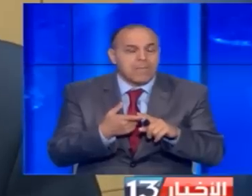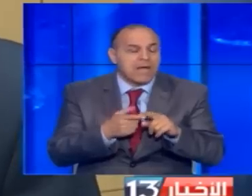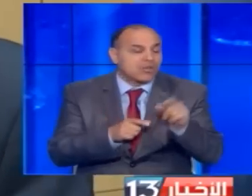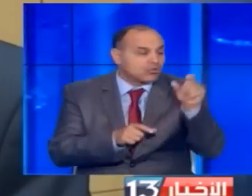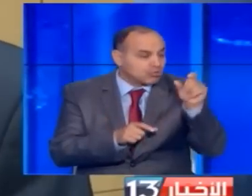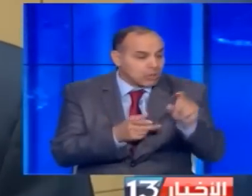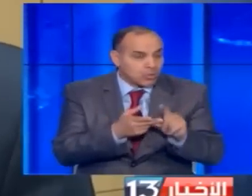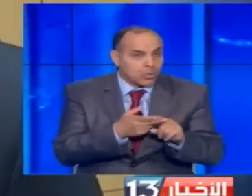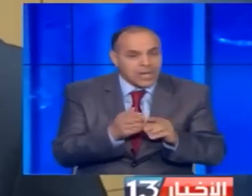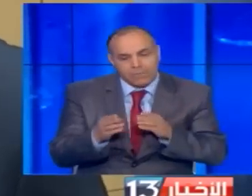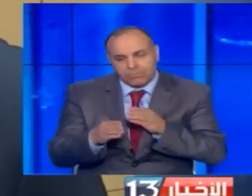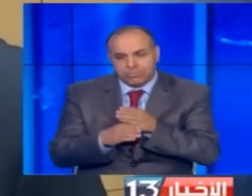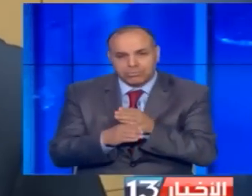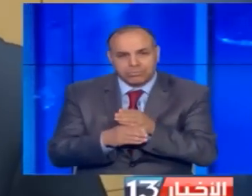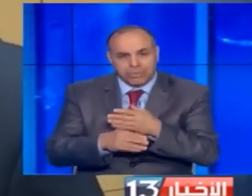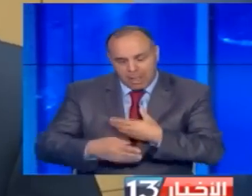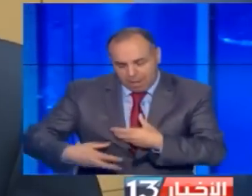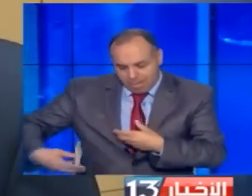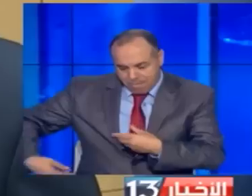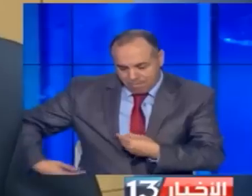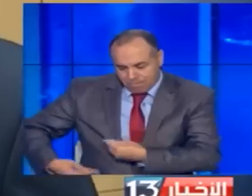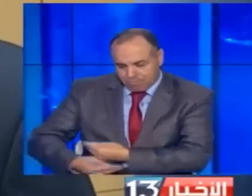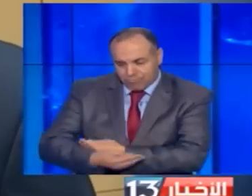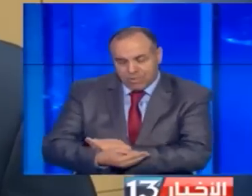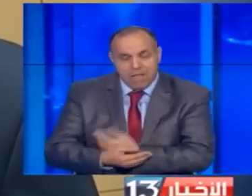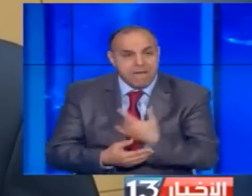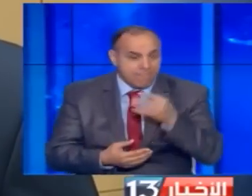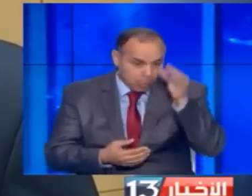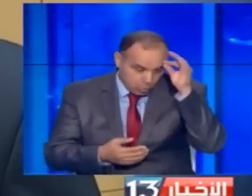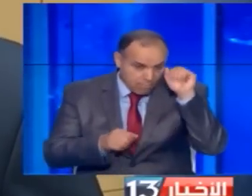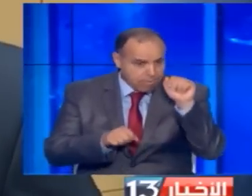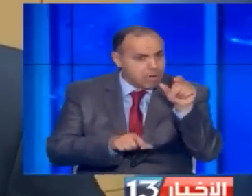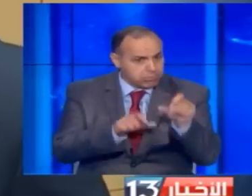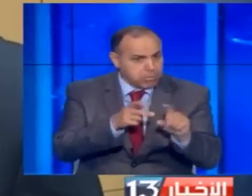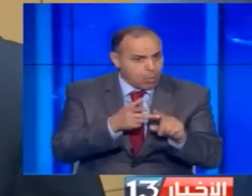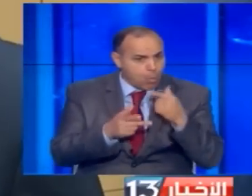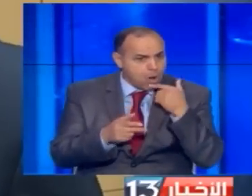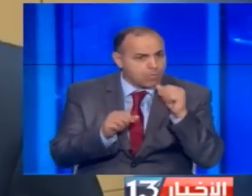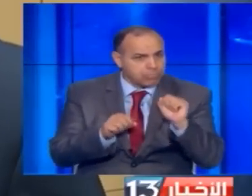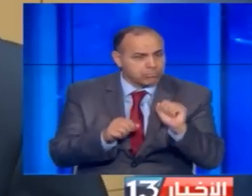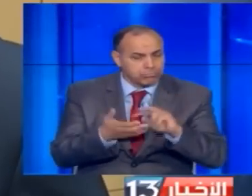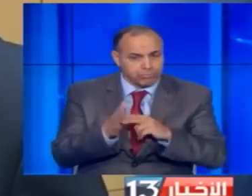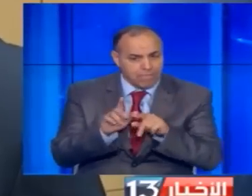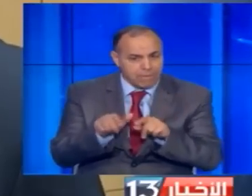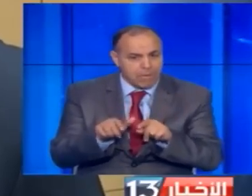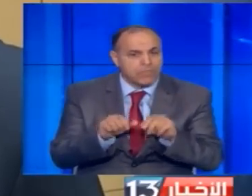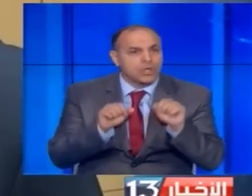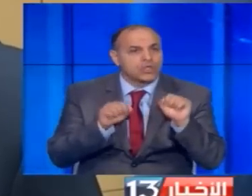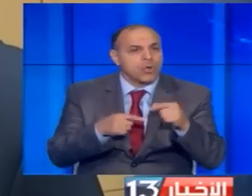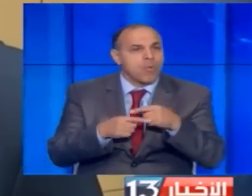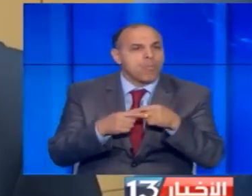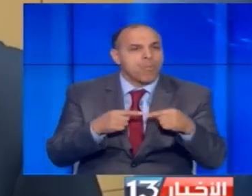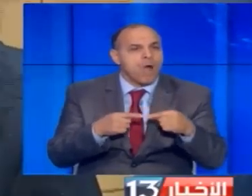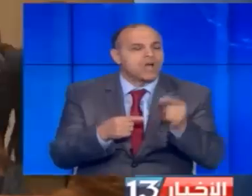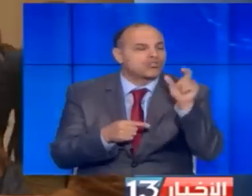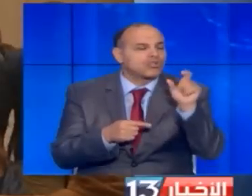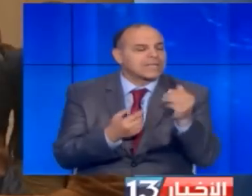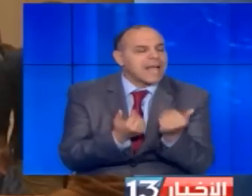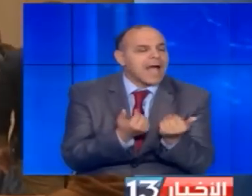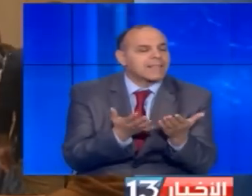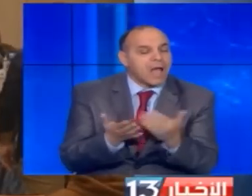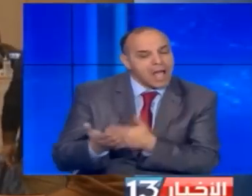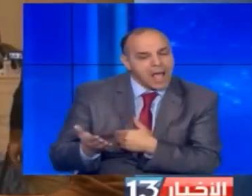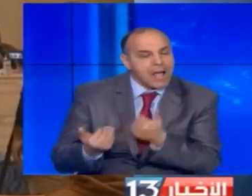العباد يمشوا يعملوا زراعة البر. احنا في تونس عندنا الإمكانيات البشرية وعندنا الإمكانيات اللوجستية، اللي ينقصنا هو المتبرعين.